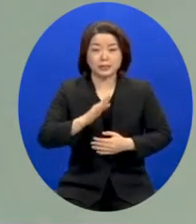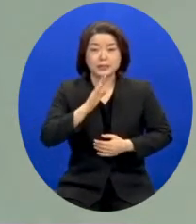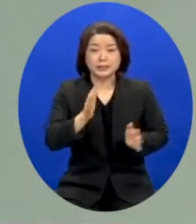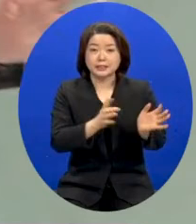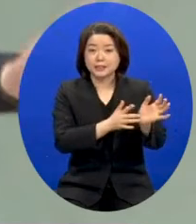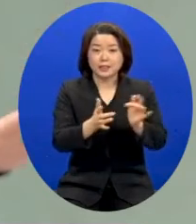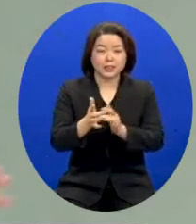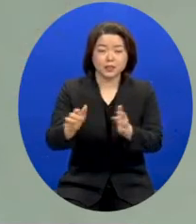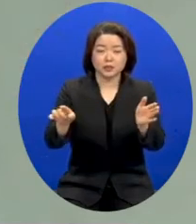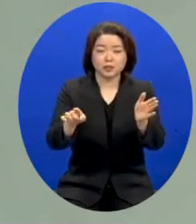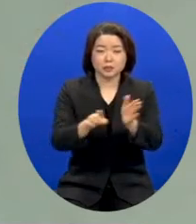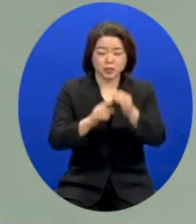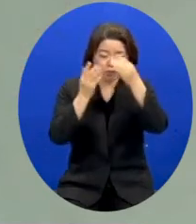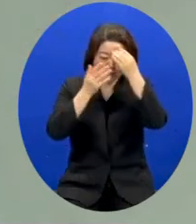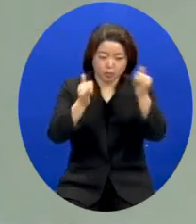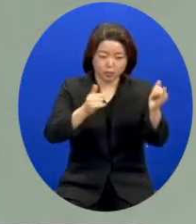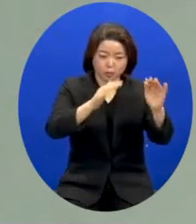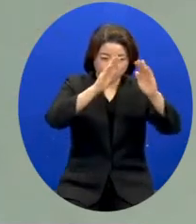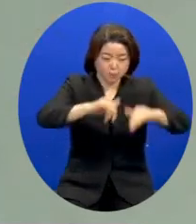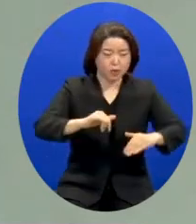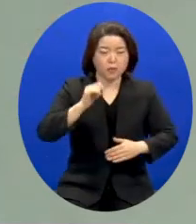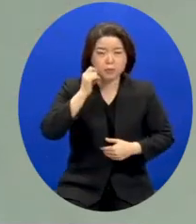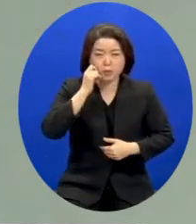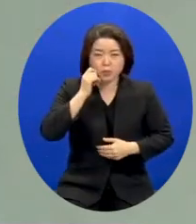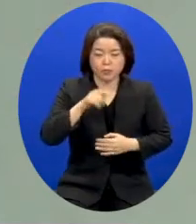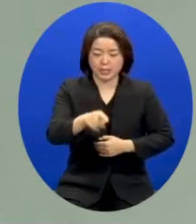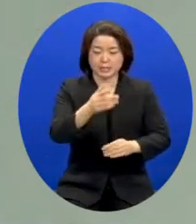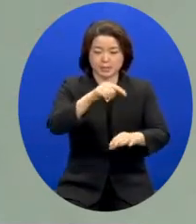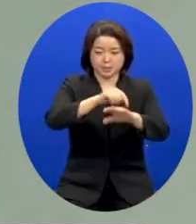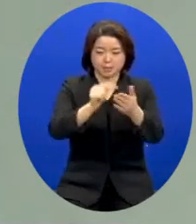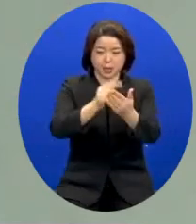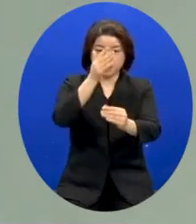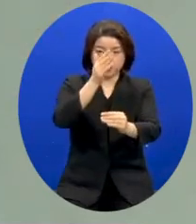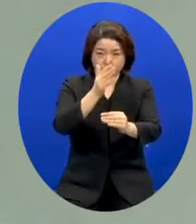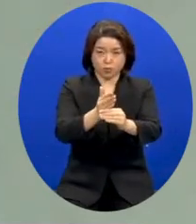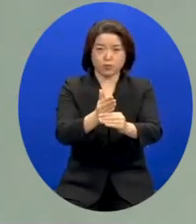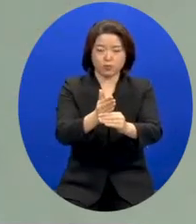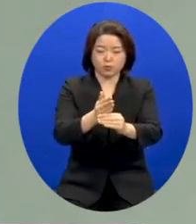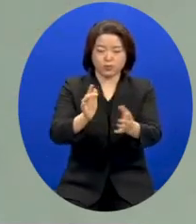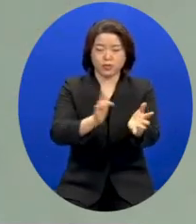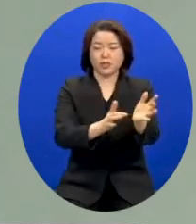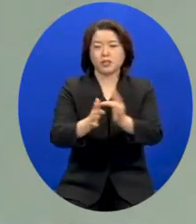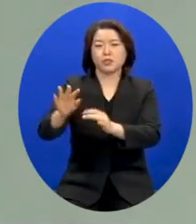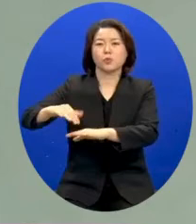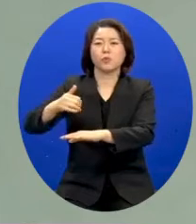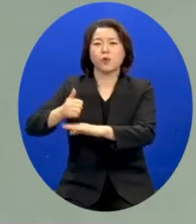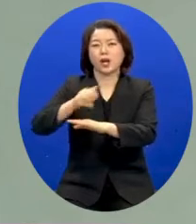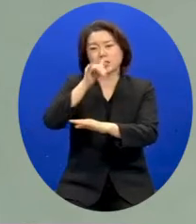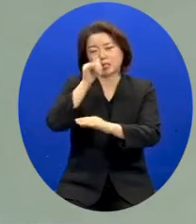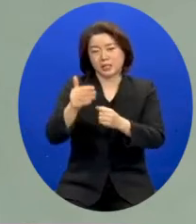예수를 믿는 성도를 무너뜨릴 수가 없어요. 그 마음의 중심에 예수님이 왕이시니까.